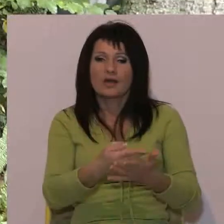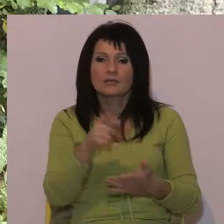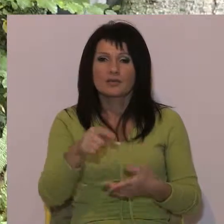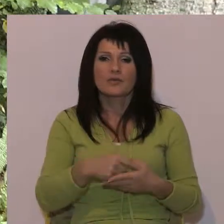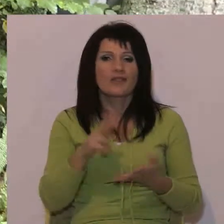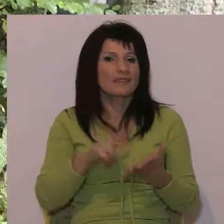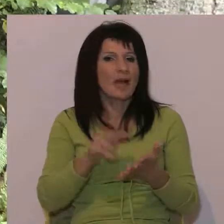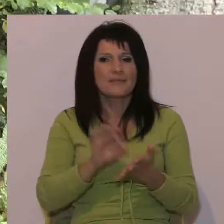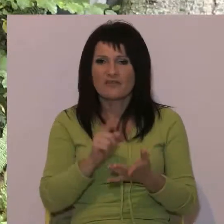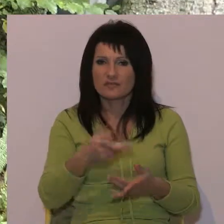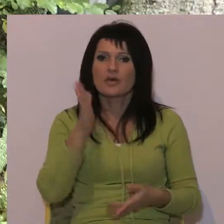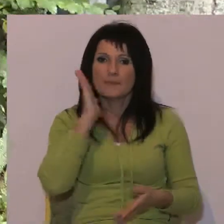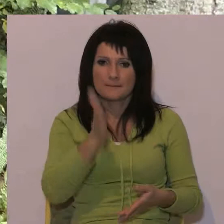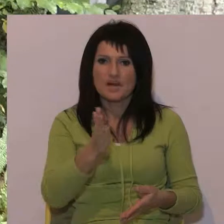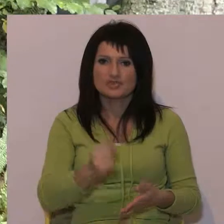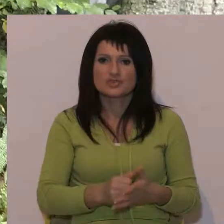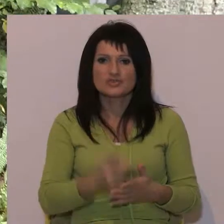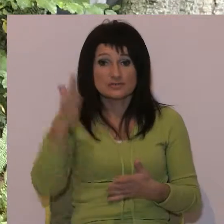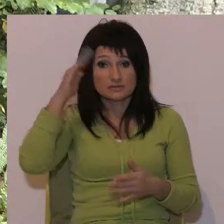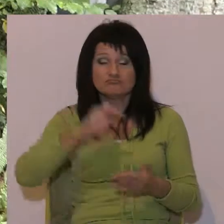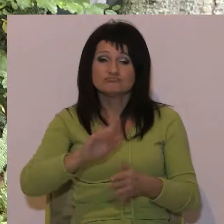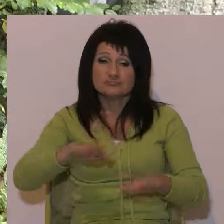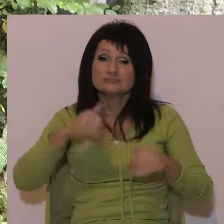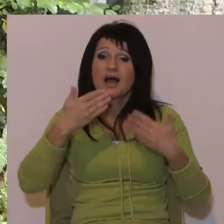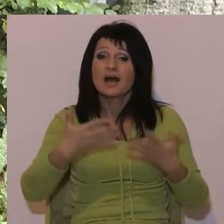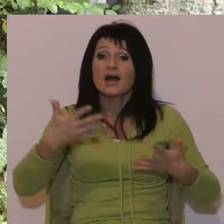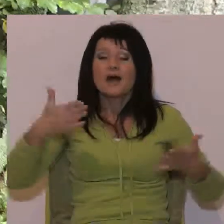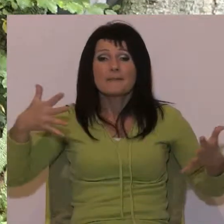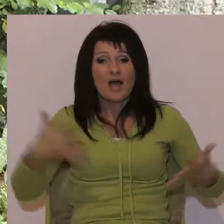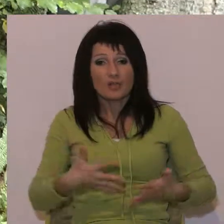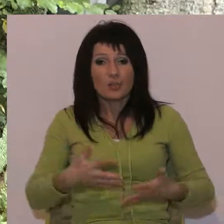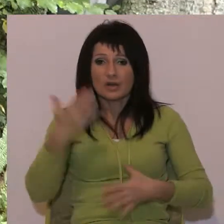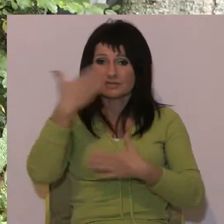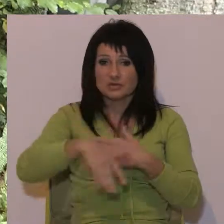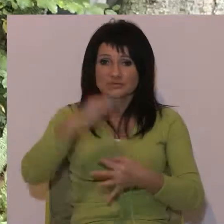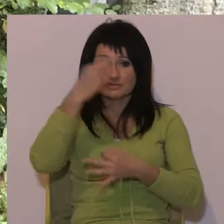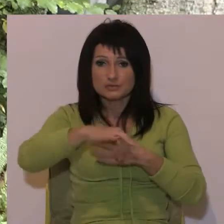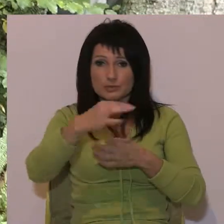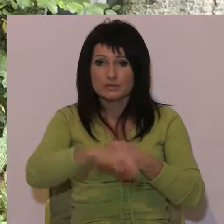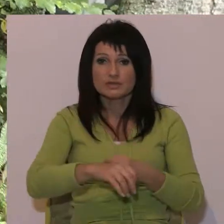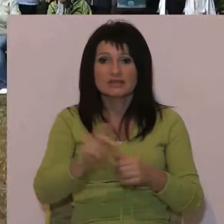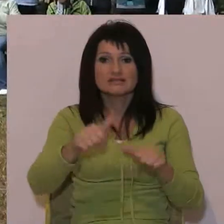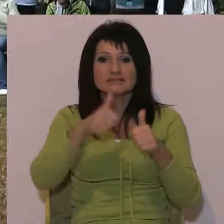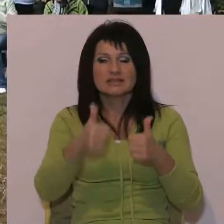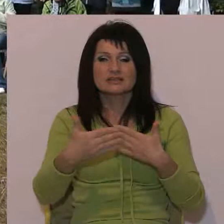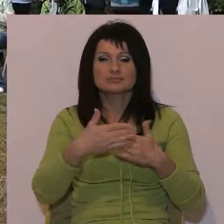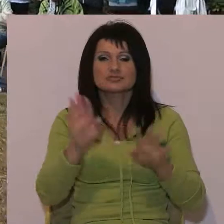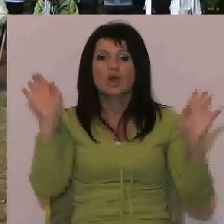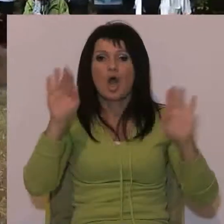to na pewno będziesz. Zdasz maturę, skończysz studia i staniesz przy